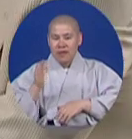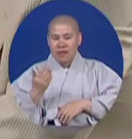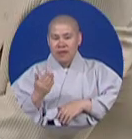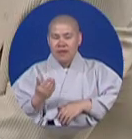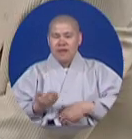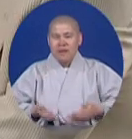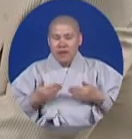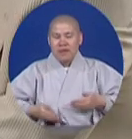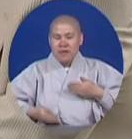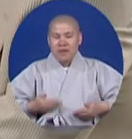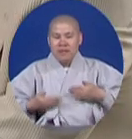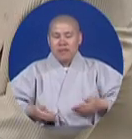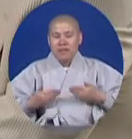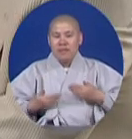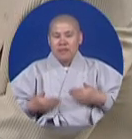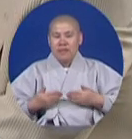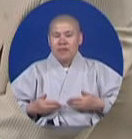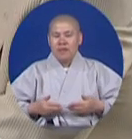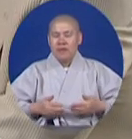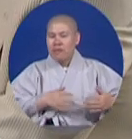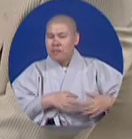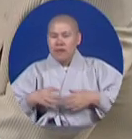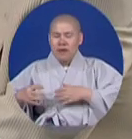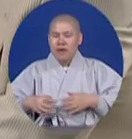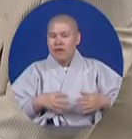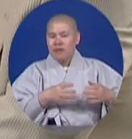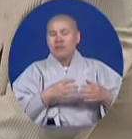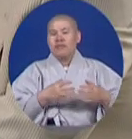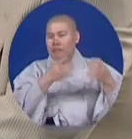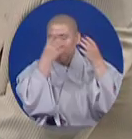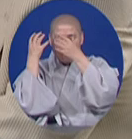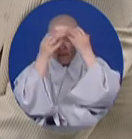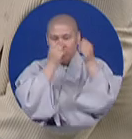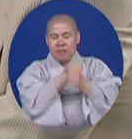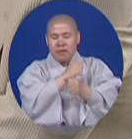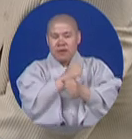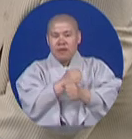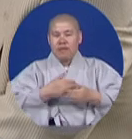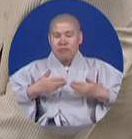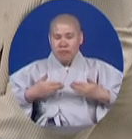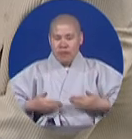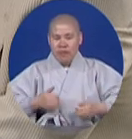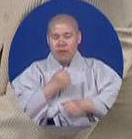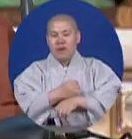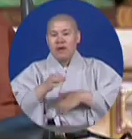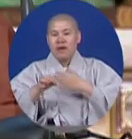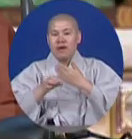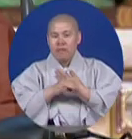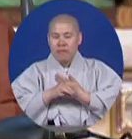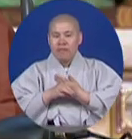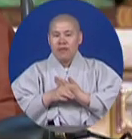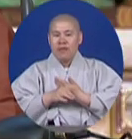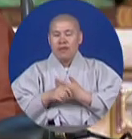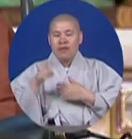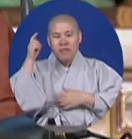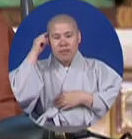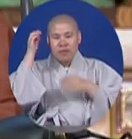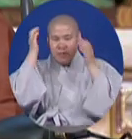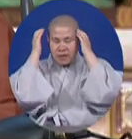조급한 게 번뇌고 번거로운 게 번뇌입니다. 가만히 있으면 이게 번뇌가 아닙니다.